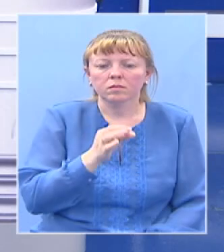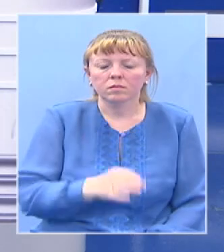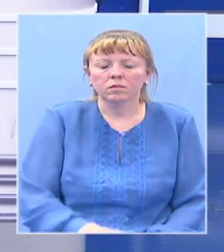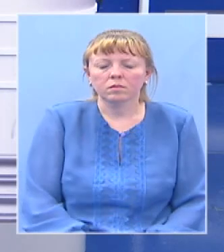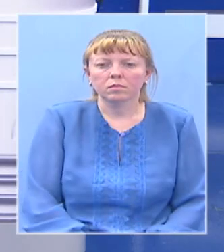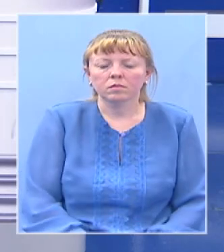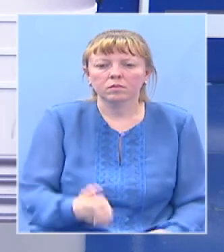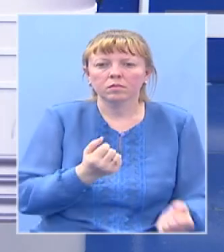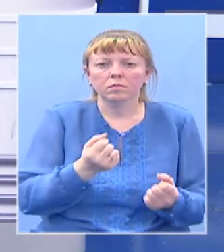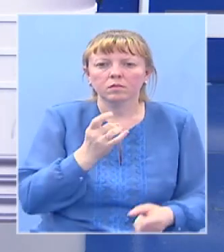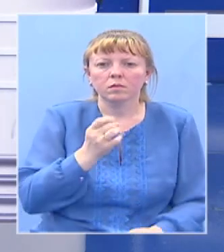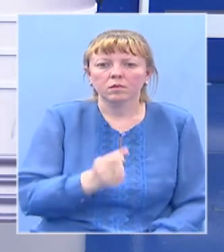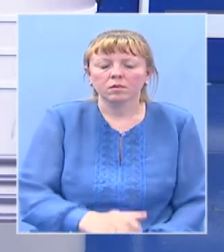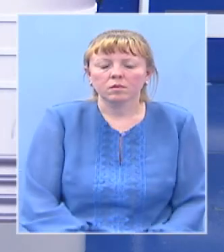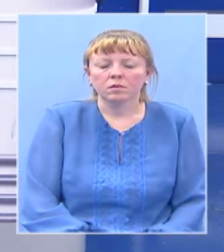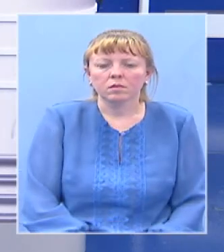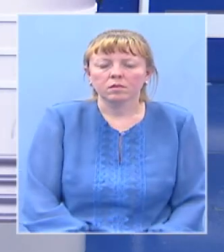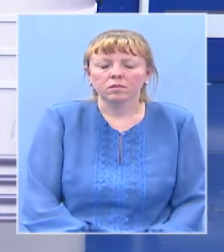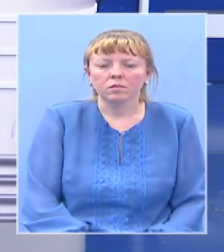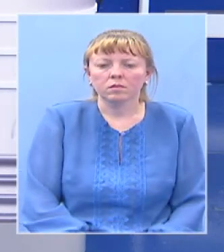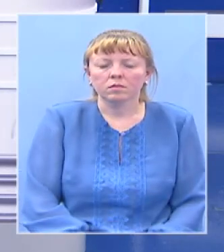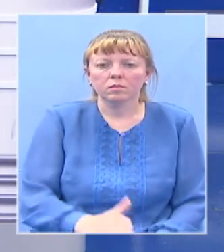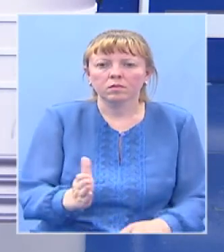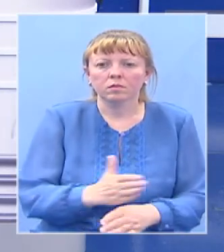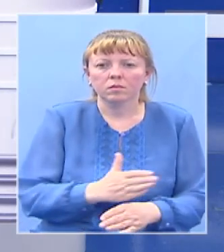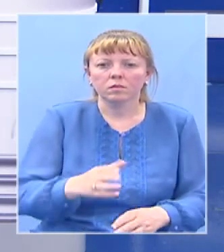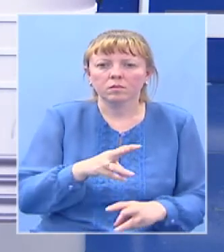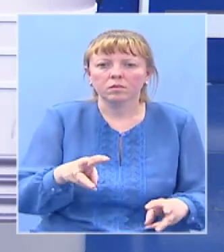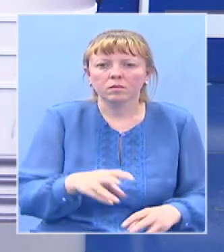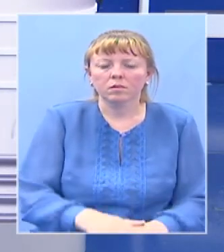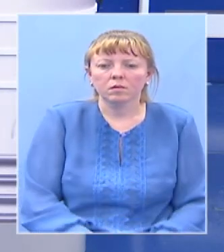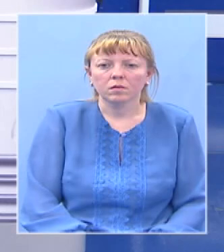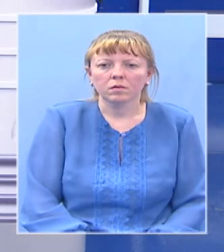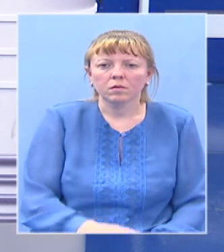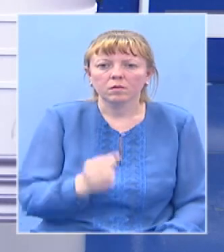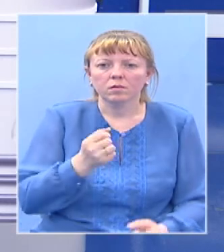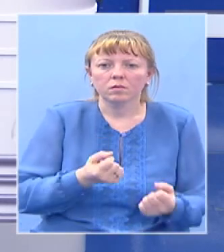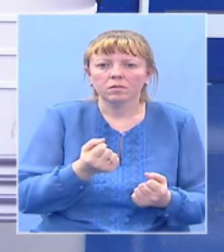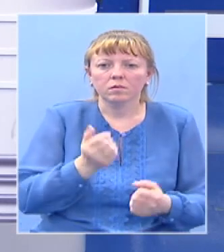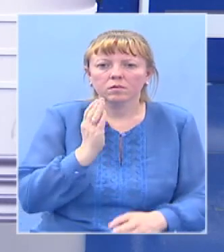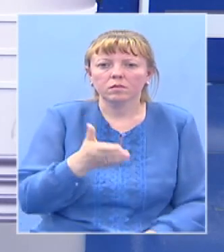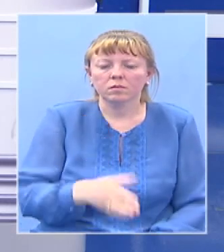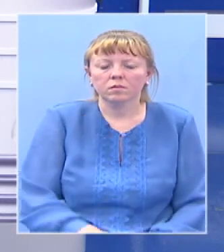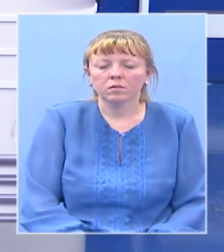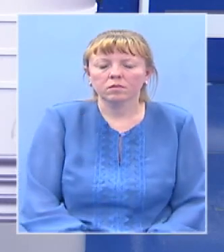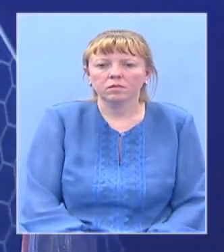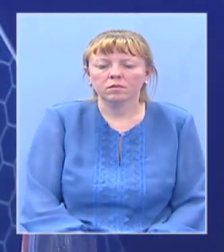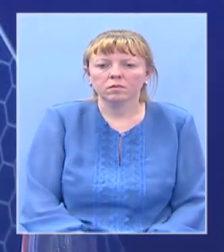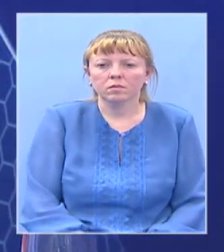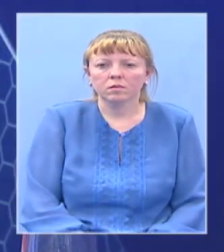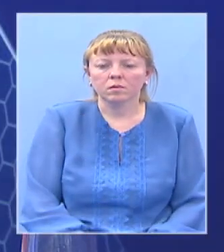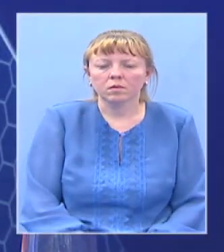вот в транспортной сфере создано отдельное Министерство это министерство транспорта вот на ваш взгляд насколько